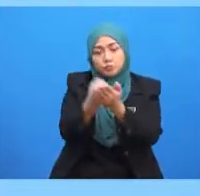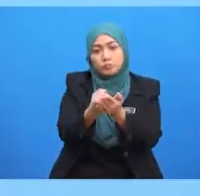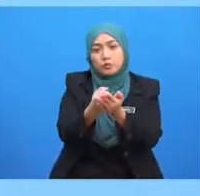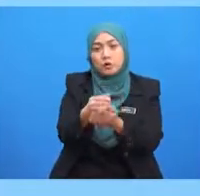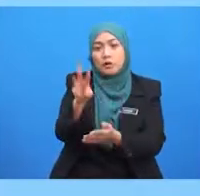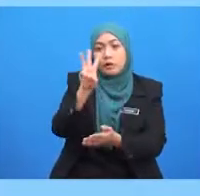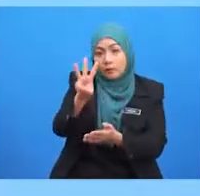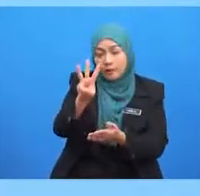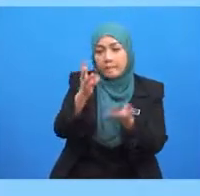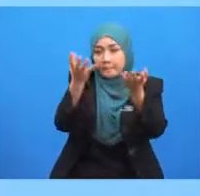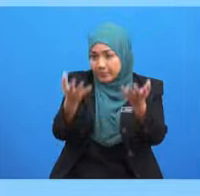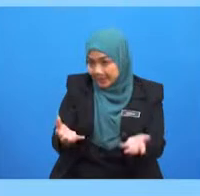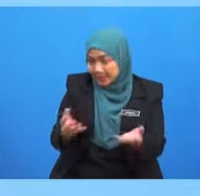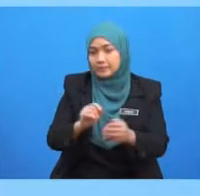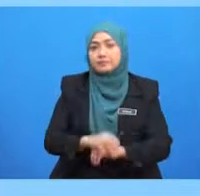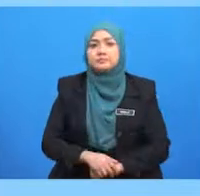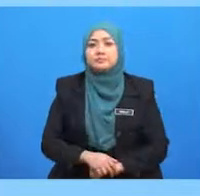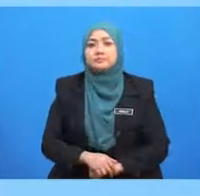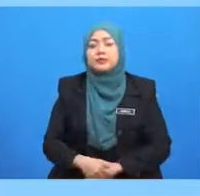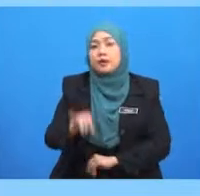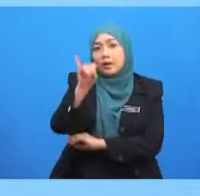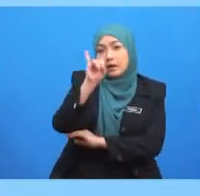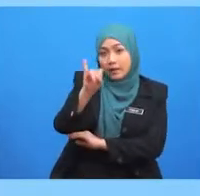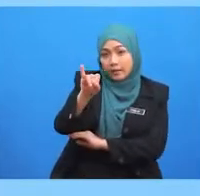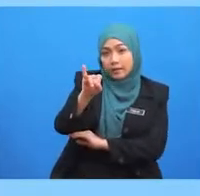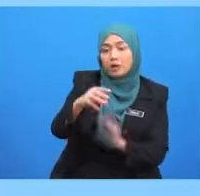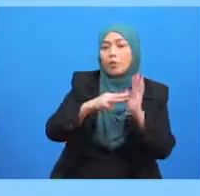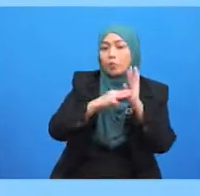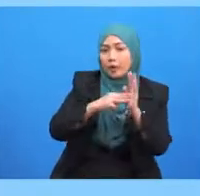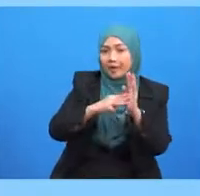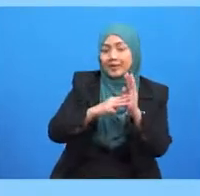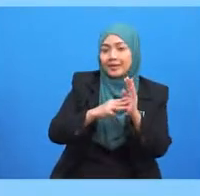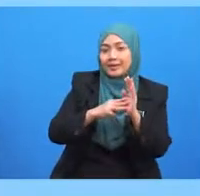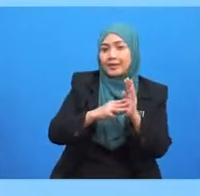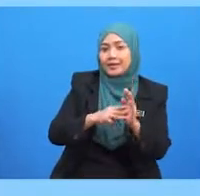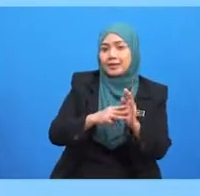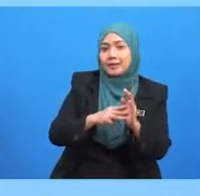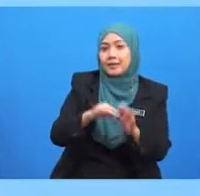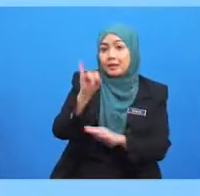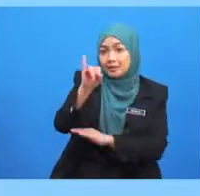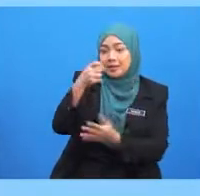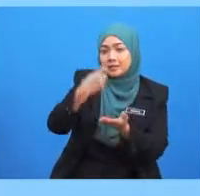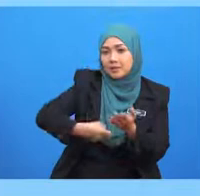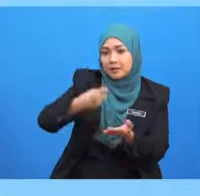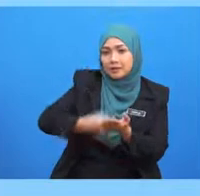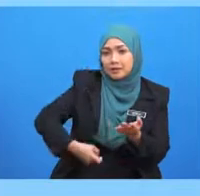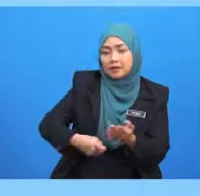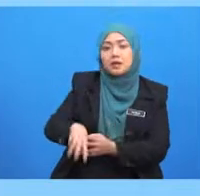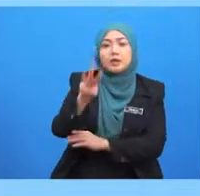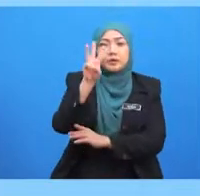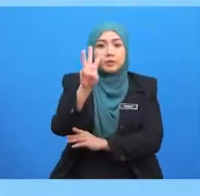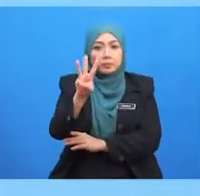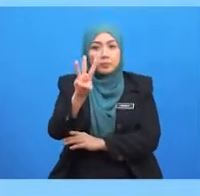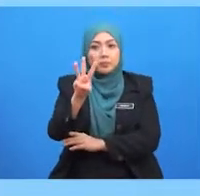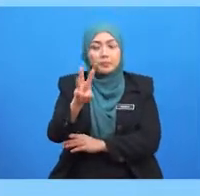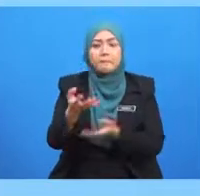lagi hai mewakili indeks harga dan cabrio mewakili pemberi bagi